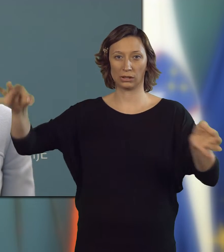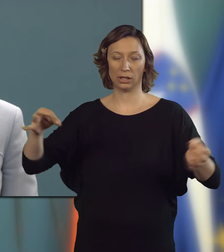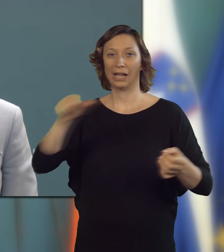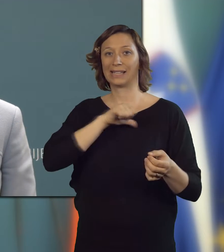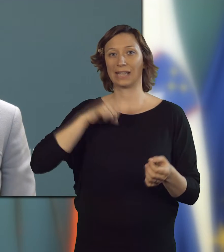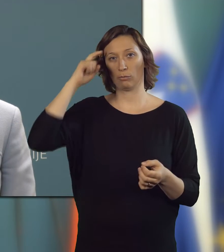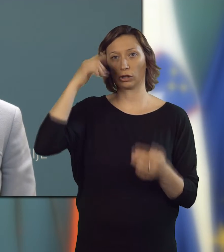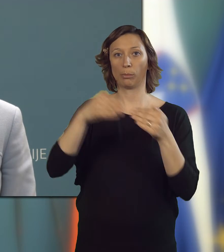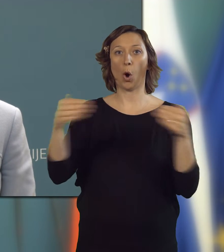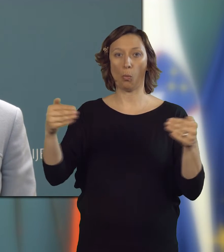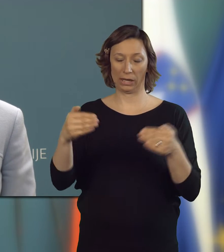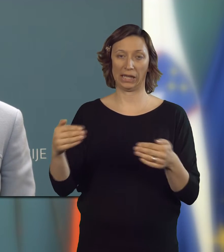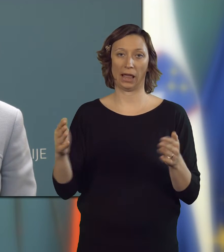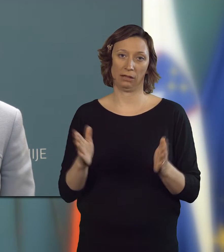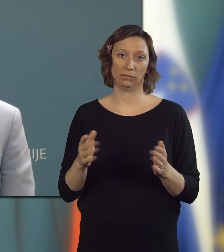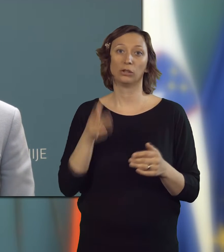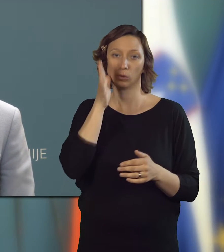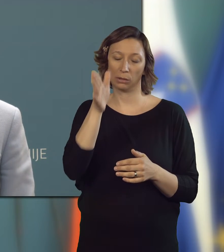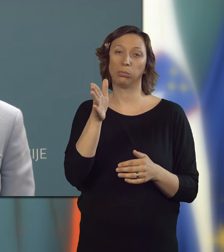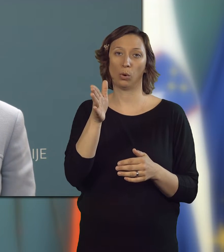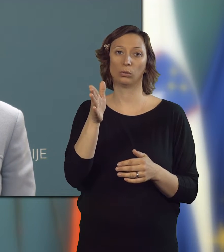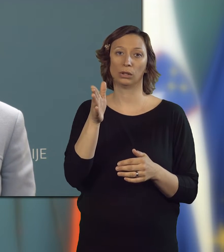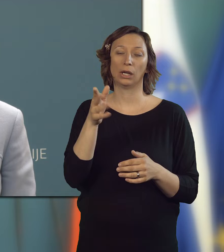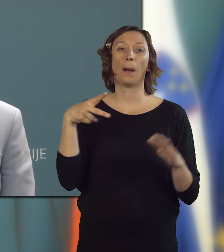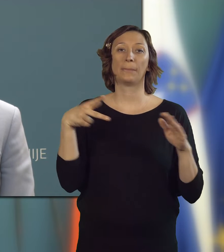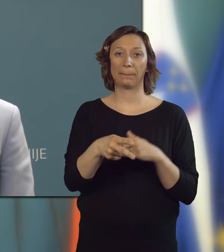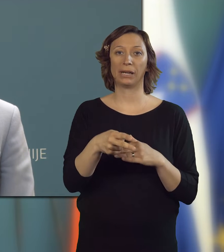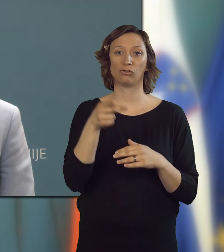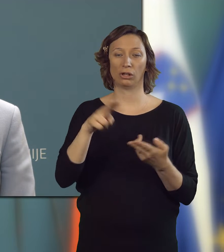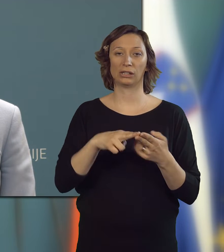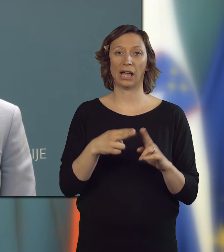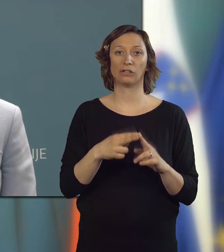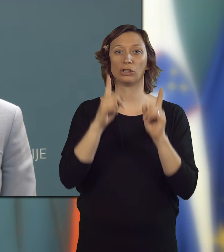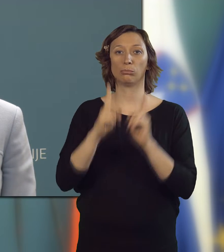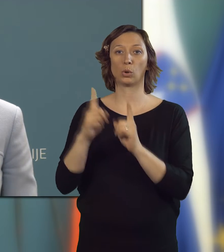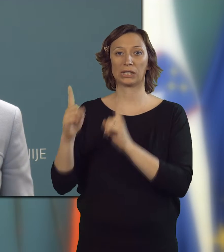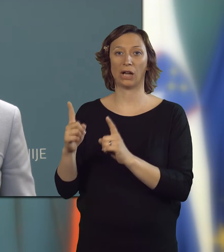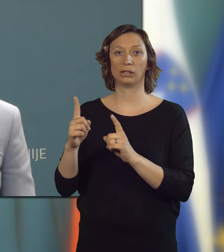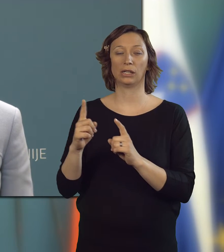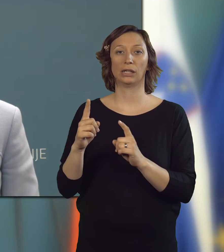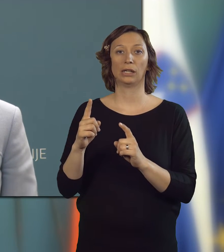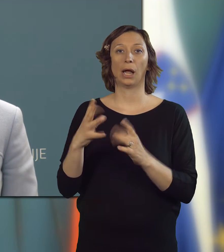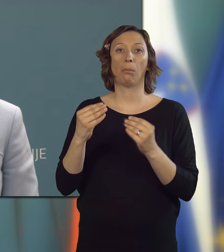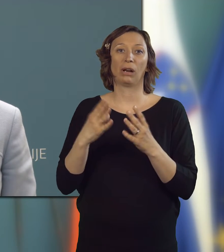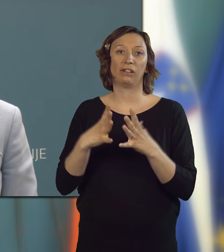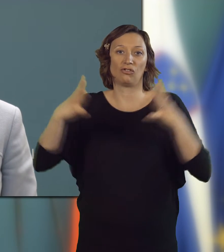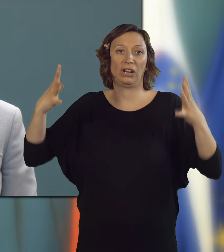za samooskrbo omejena, s čimer bi se oziroma se bo preprečilo